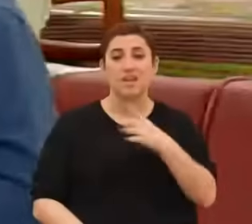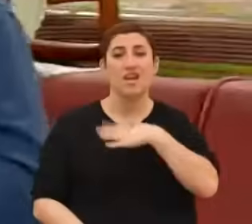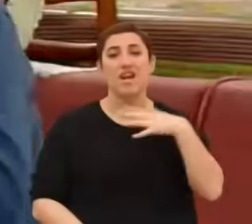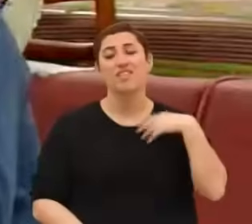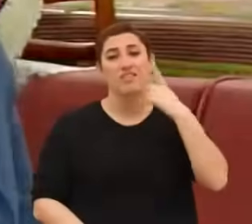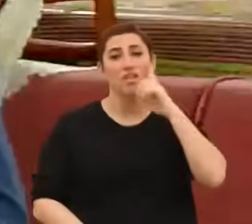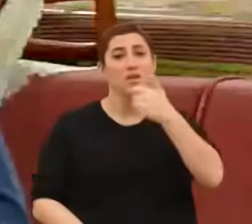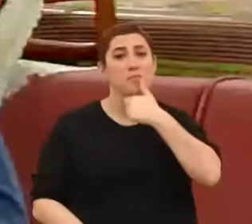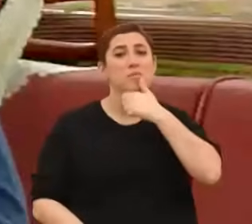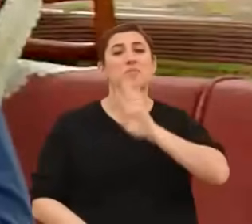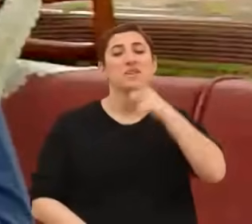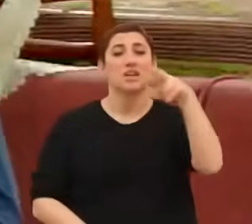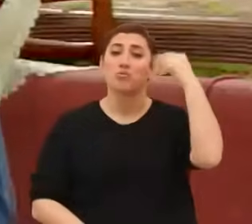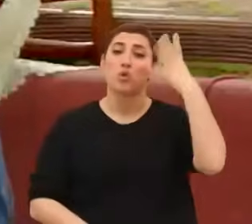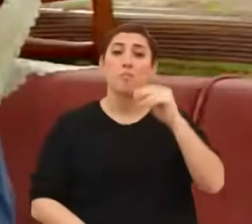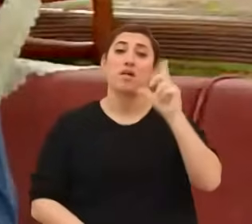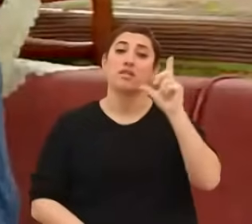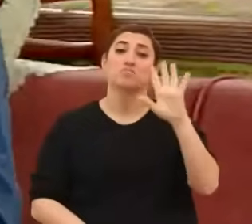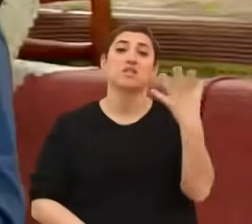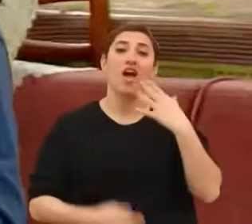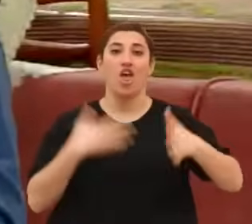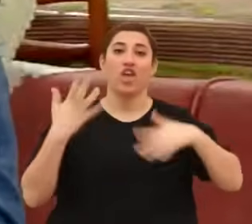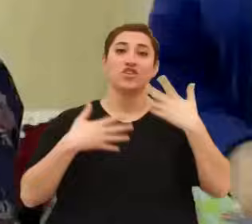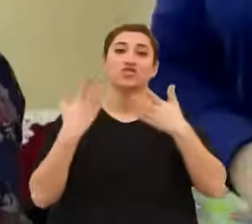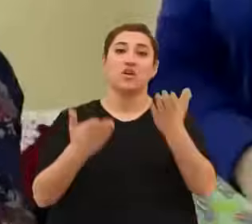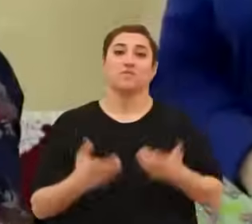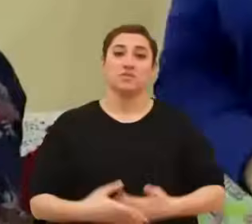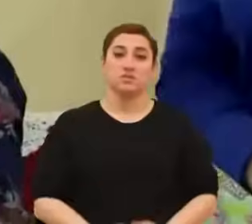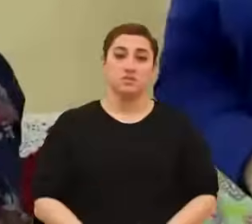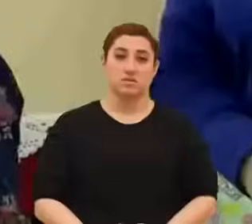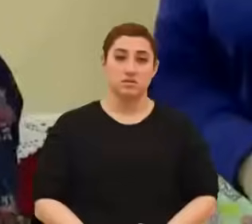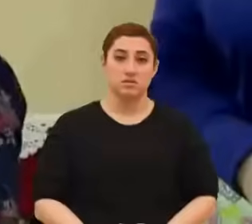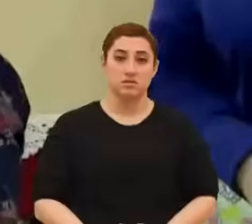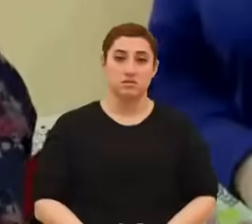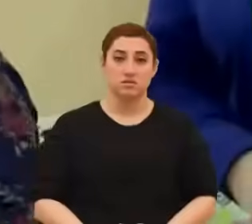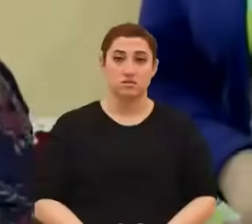anne vallahi babam yerine sen muhtar olmalıymışsın. Daha heyecanlısın ondan.